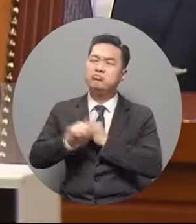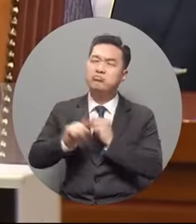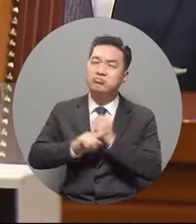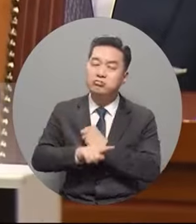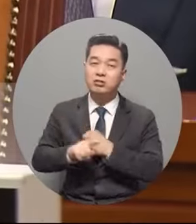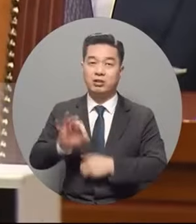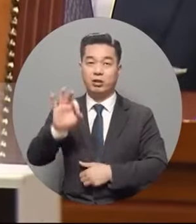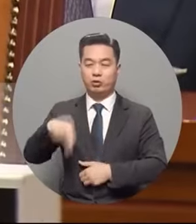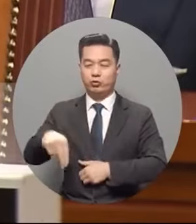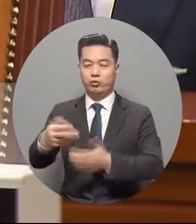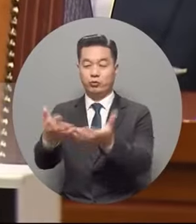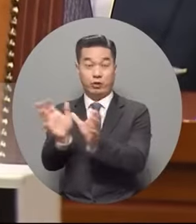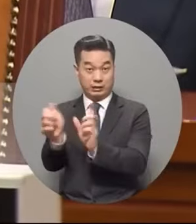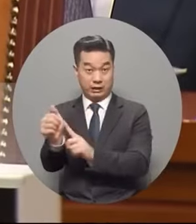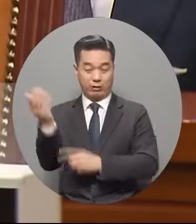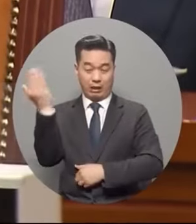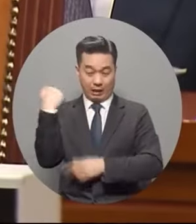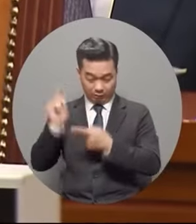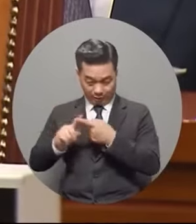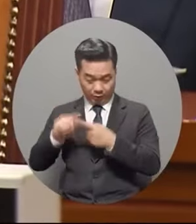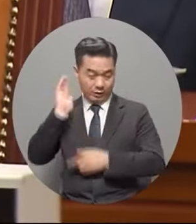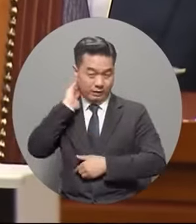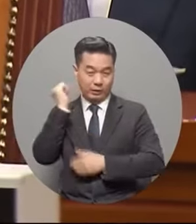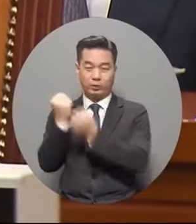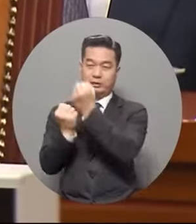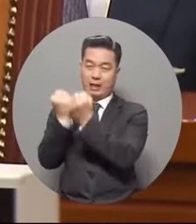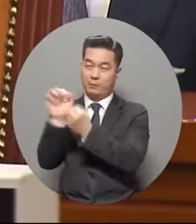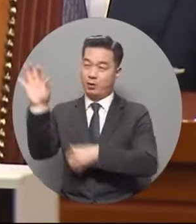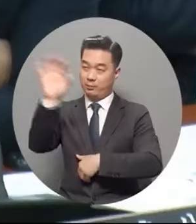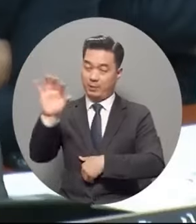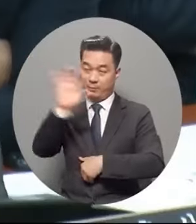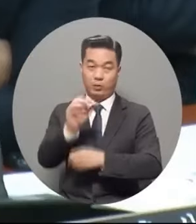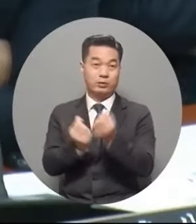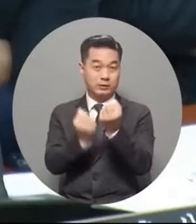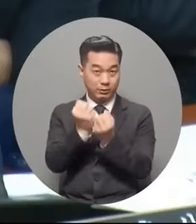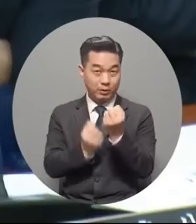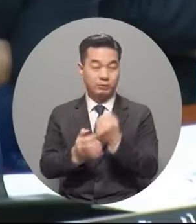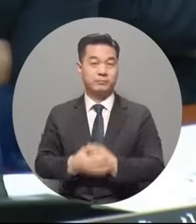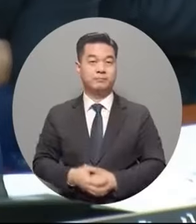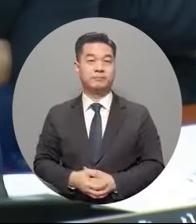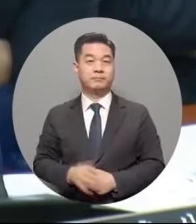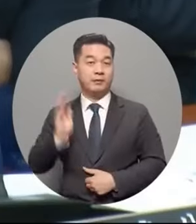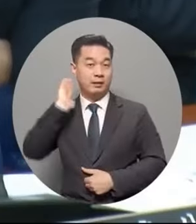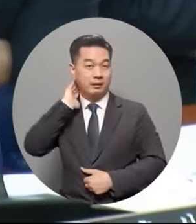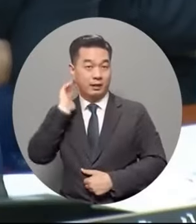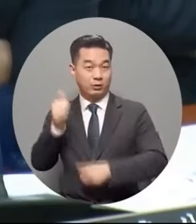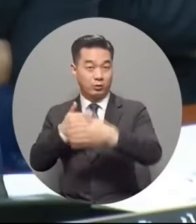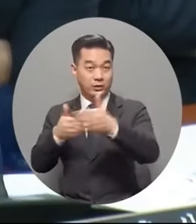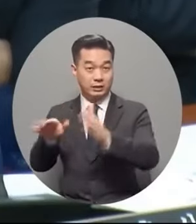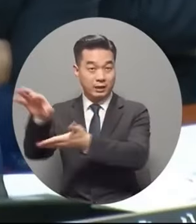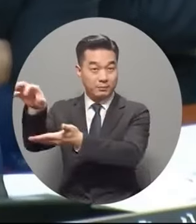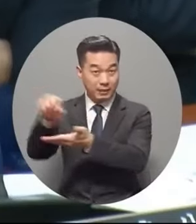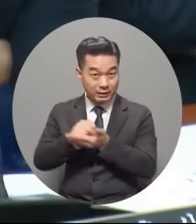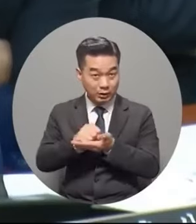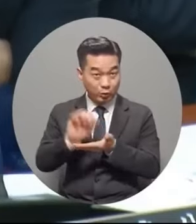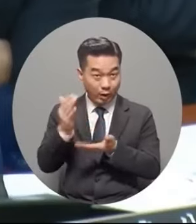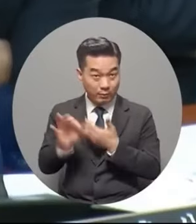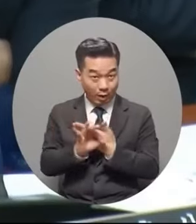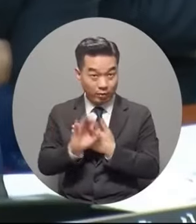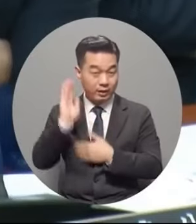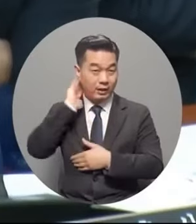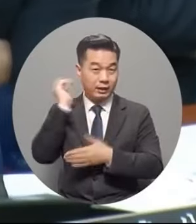유 위원장은 기존 대통령실 해명만 되풀이했습니다. 대통령실 받은 거가 되면은 대통령